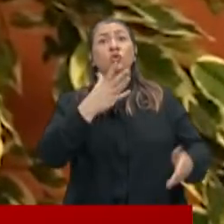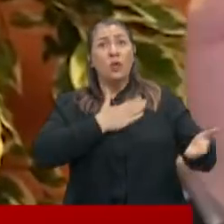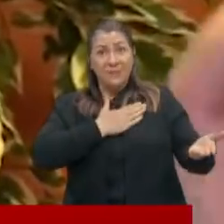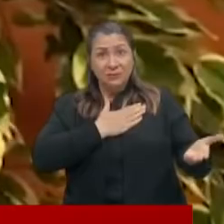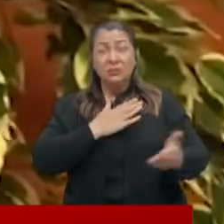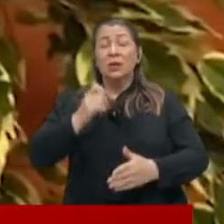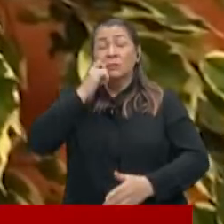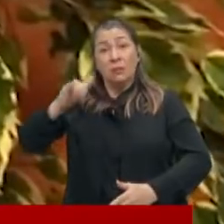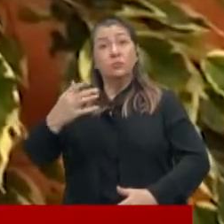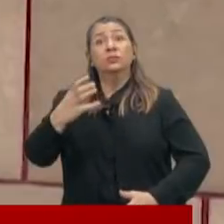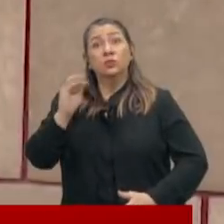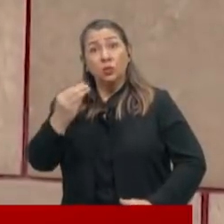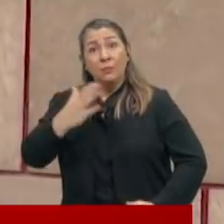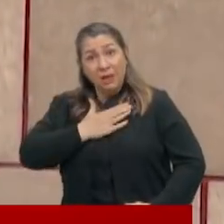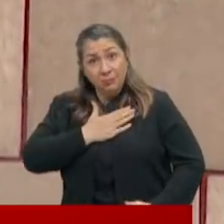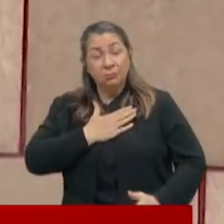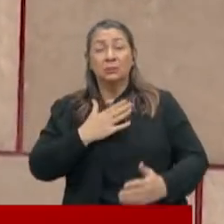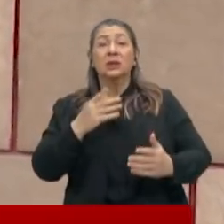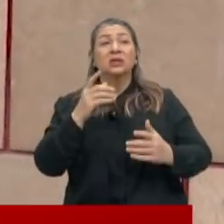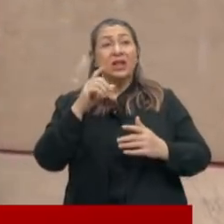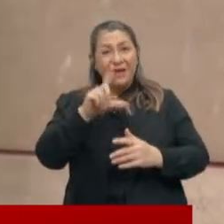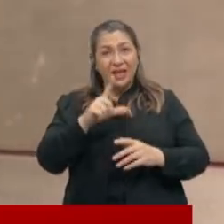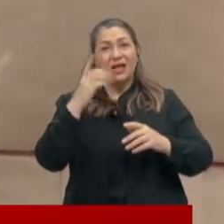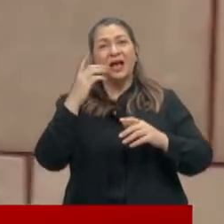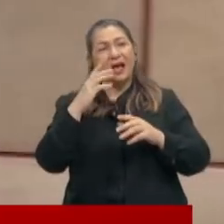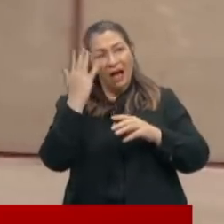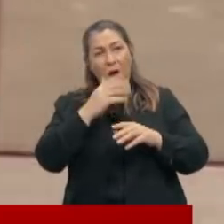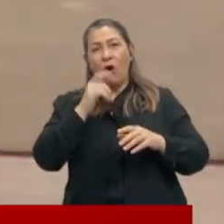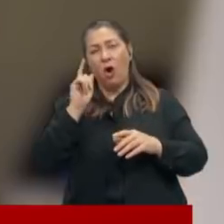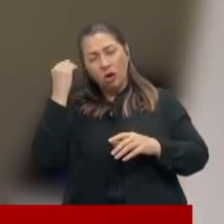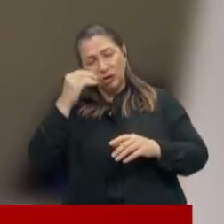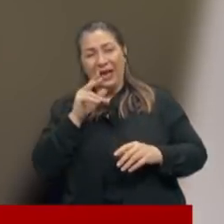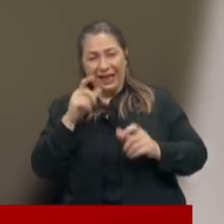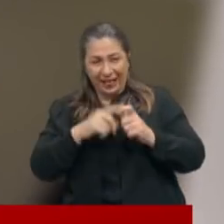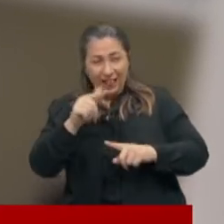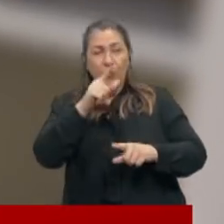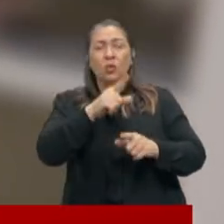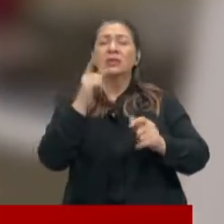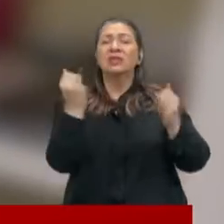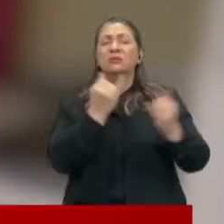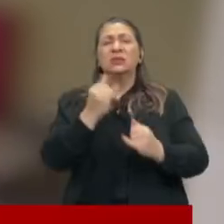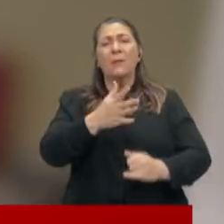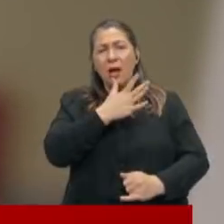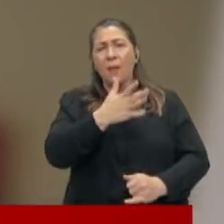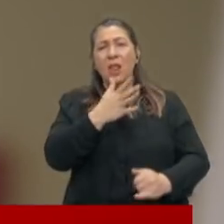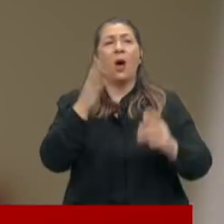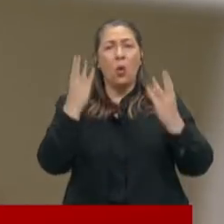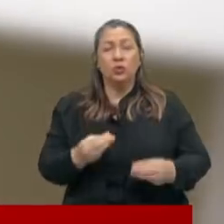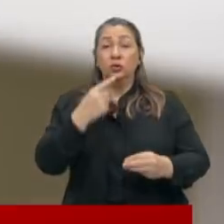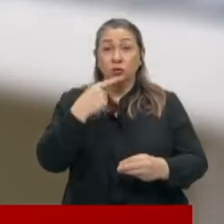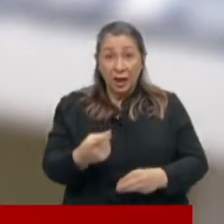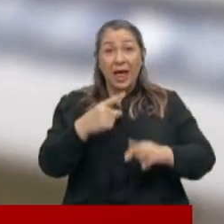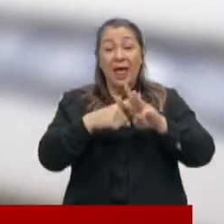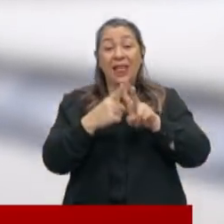bizim, dindarın çocuğu da bizim. Levent Karahocagil, cemaat tarikat yurtları ile ilgili tartışmanın kasıtlı çıkarıldığını savunurken,